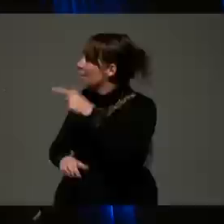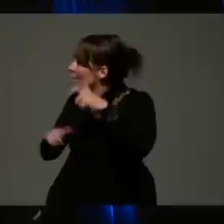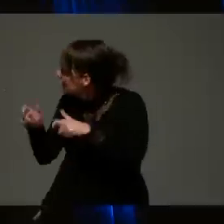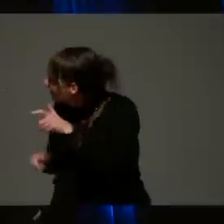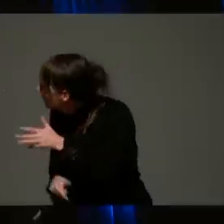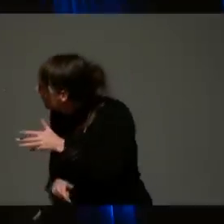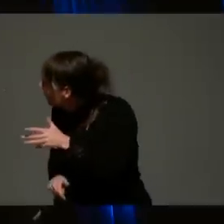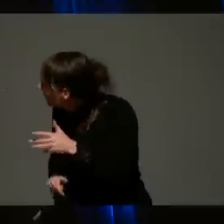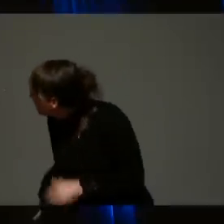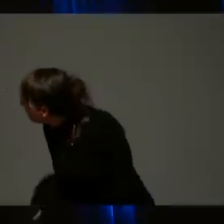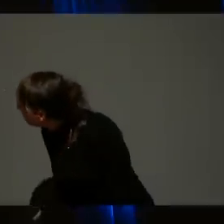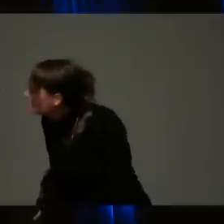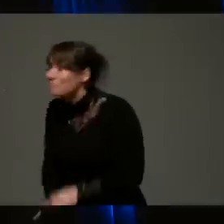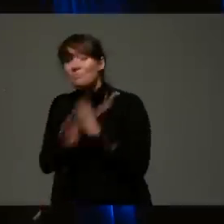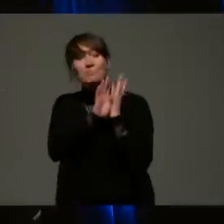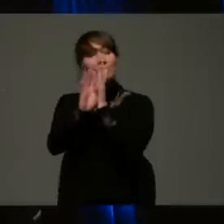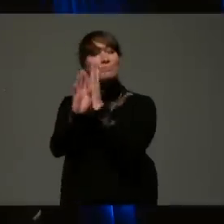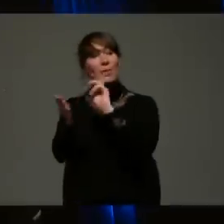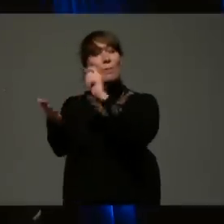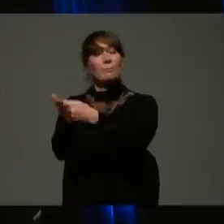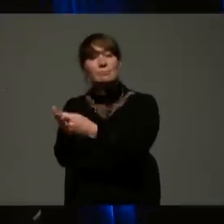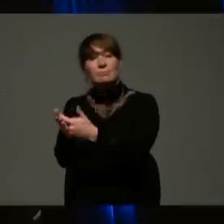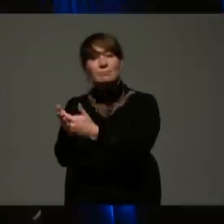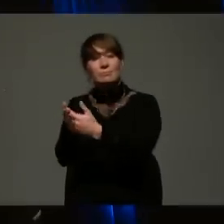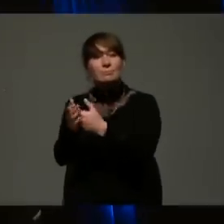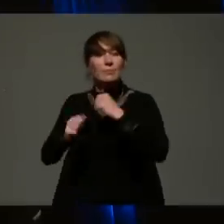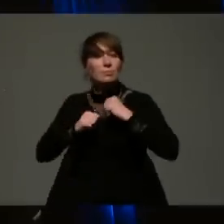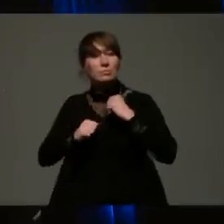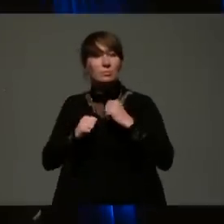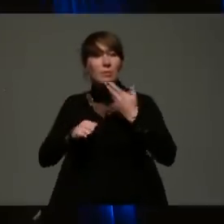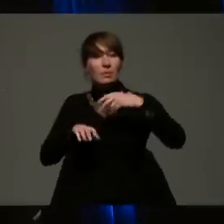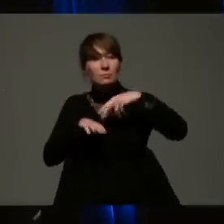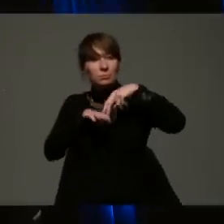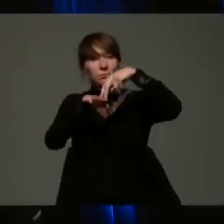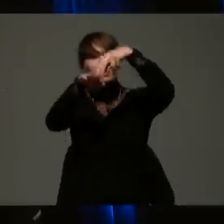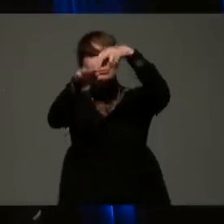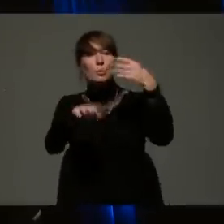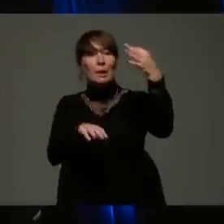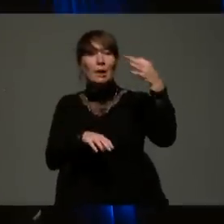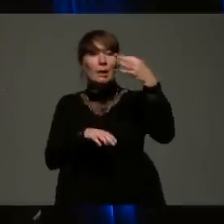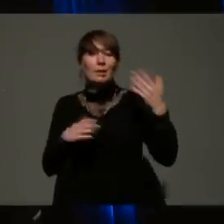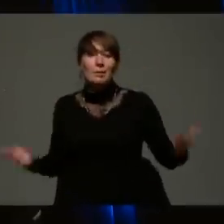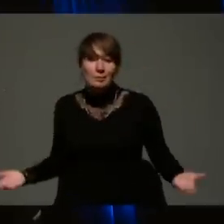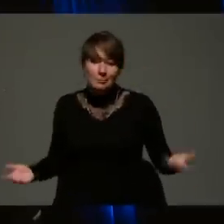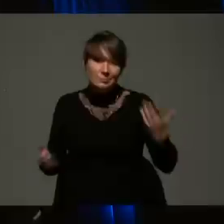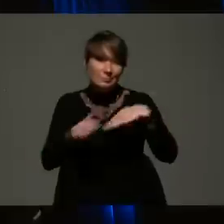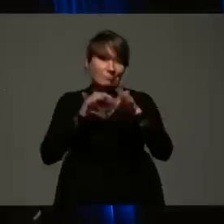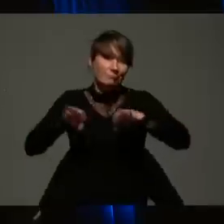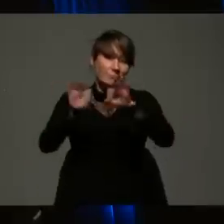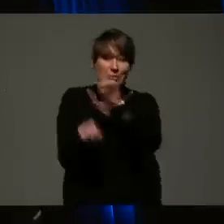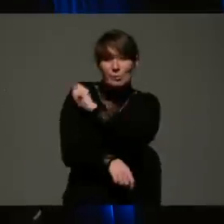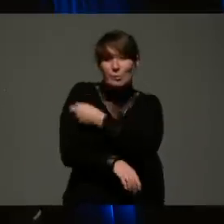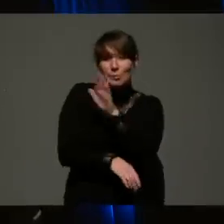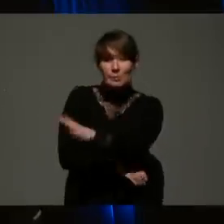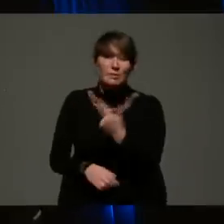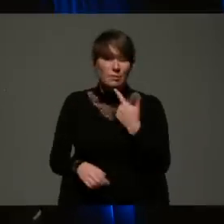qui vont aller dans leur centre de fitness, mais on leur a quand même installé un tapis roulant, un escalier roulant. Ça veut dire qu'au lieu de profiter des marches